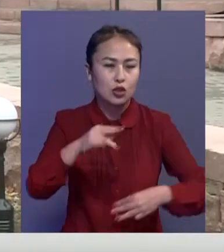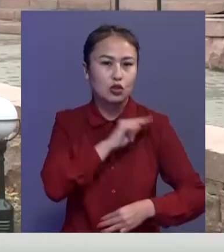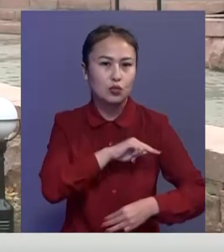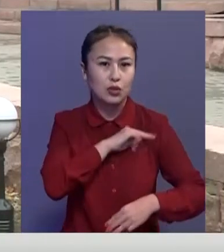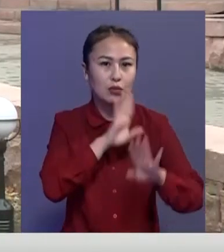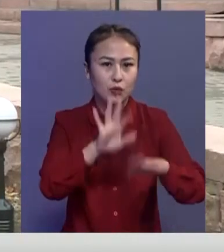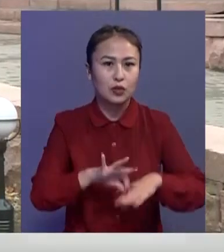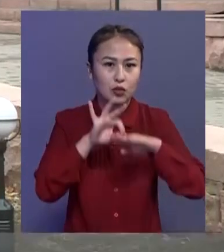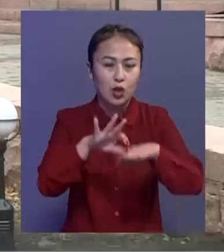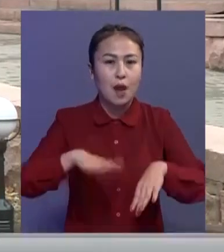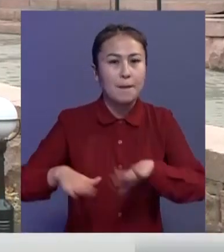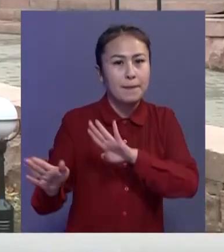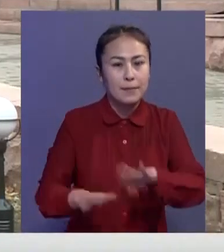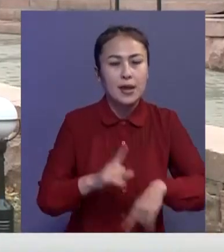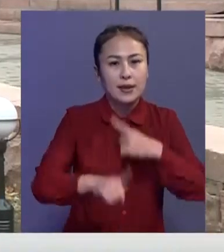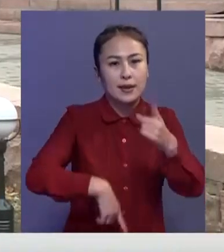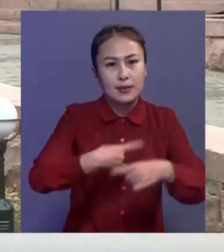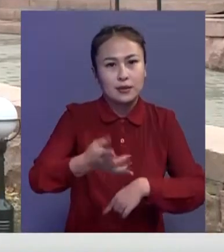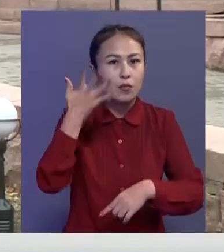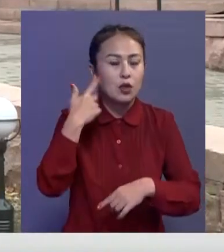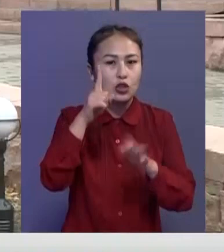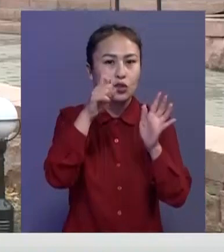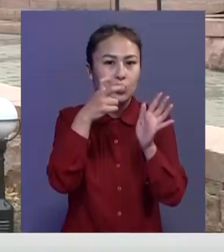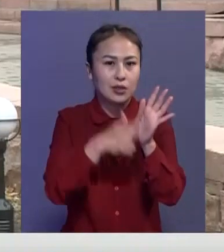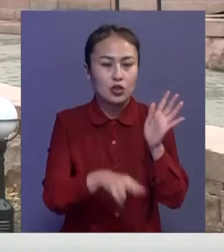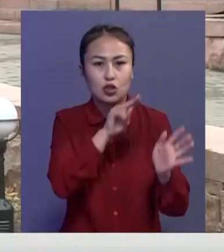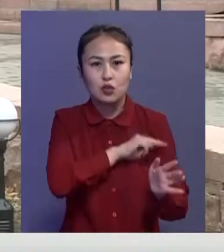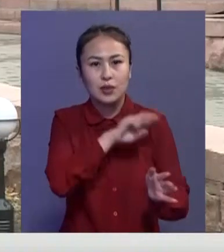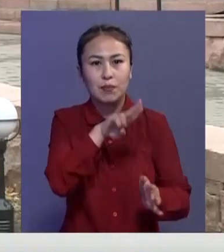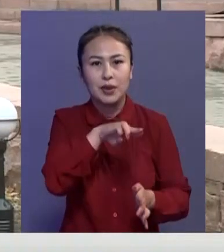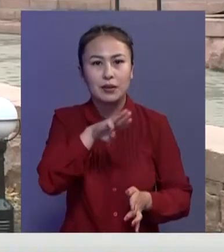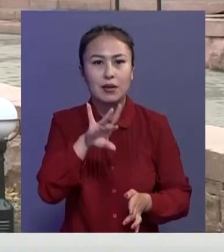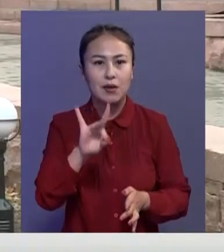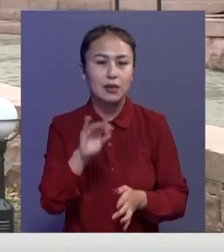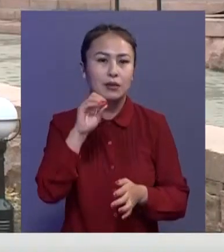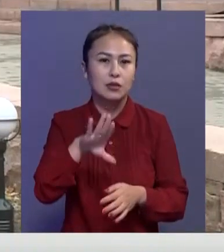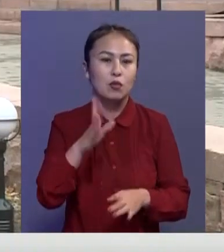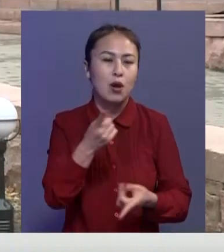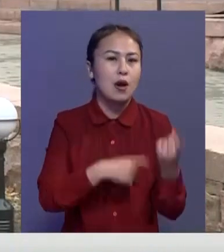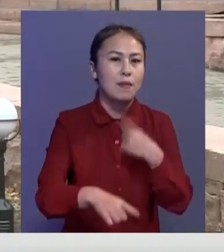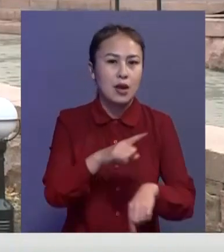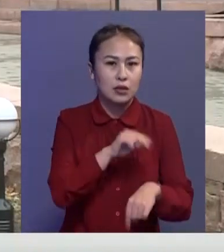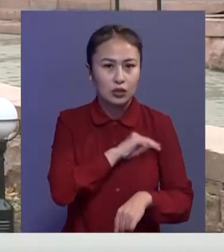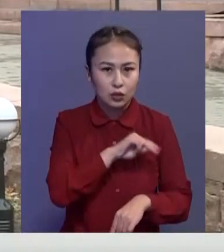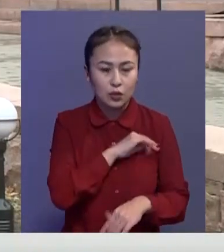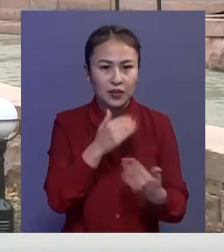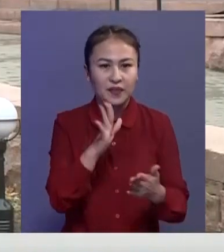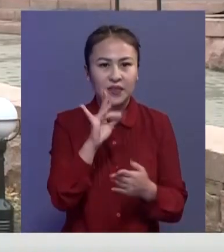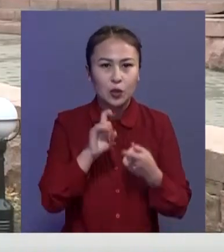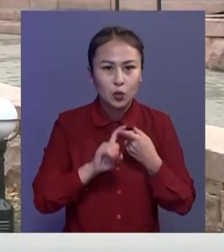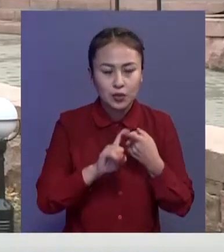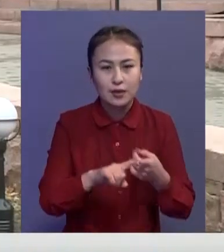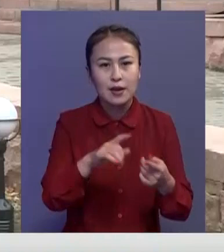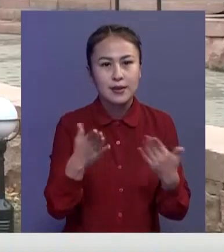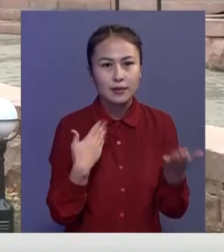жүргізіледі. Сонан соң келесі ауысымға түсетін 180 жұмысшы ПТР тапсырып барып жұмысқа келеді. Олардың арасында вирус жұқтырған